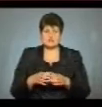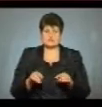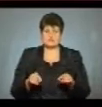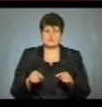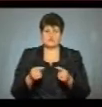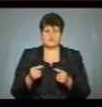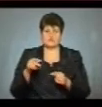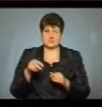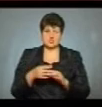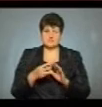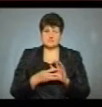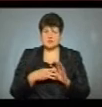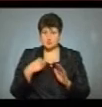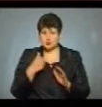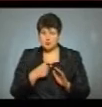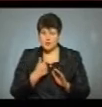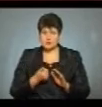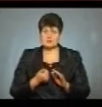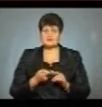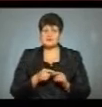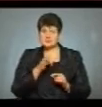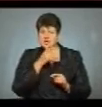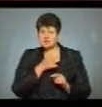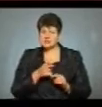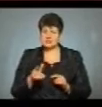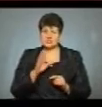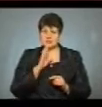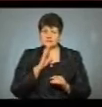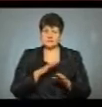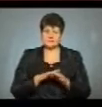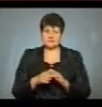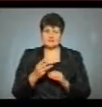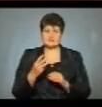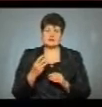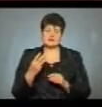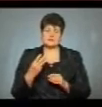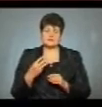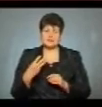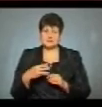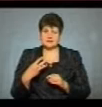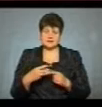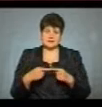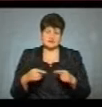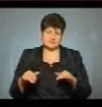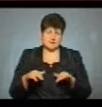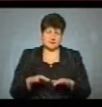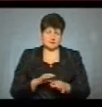заснований у 2018 році. За цей час жінки реалізували близько 30 соціальних акцій та